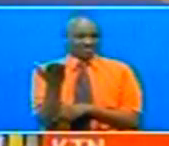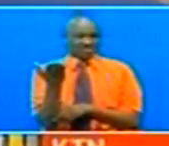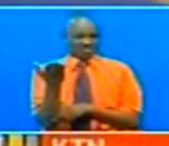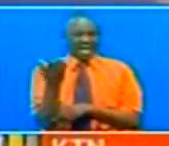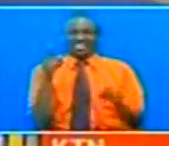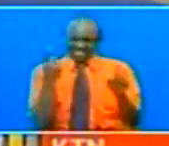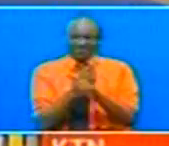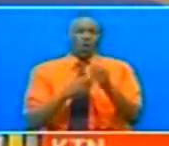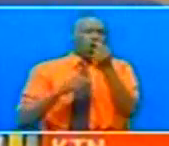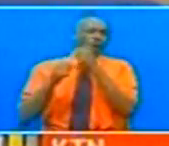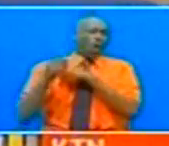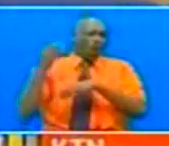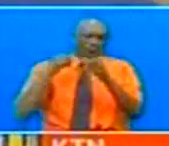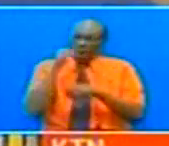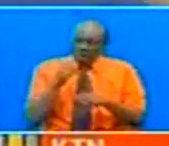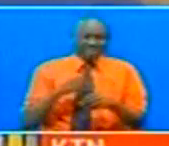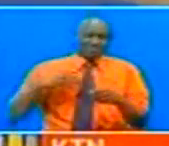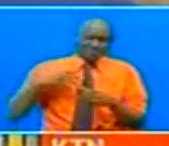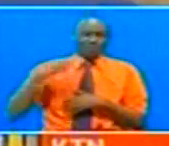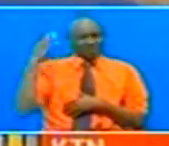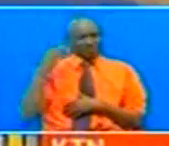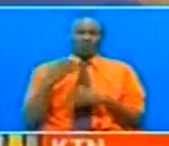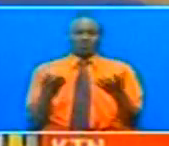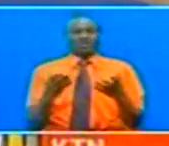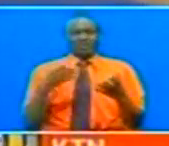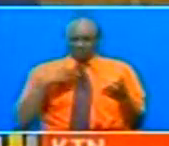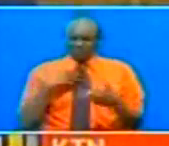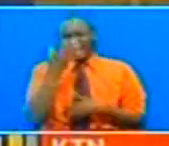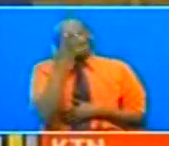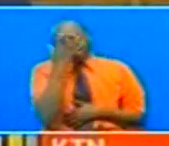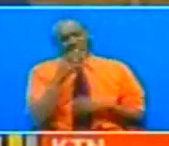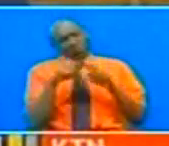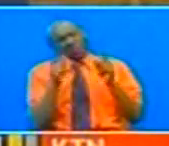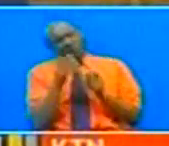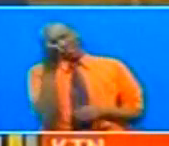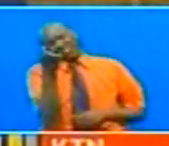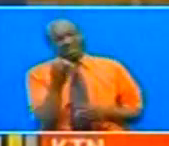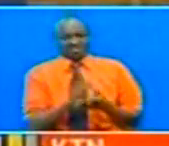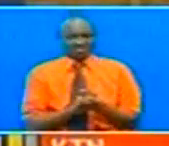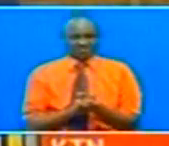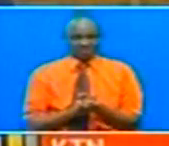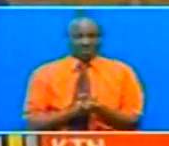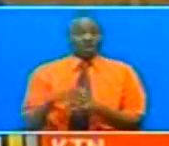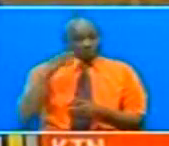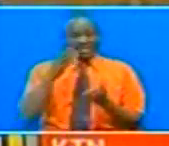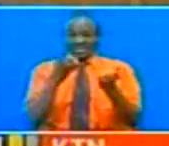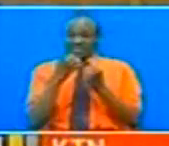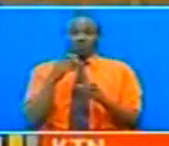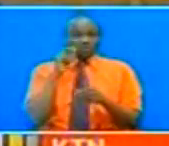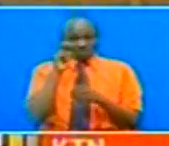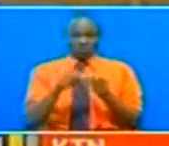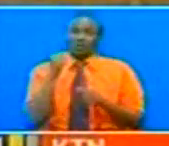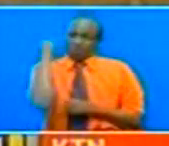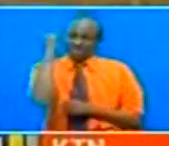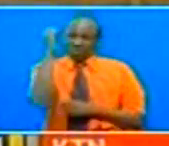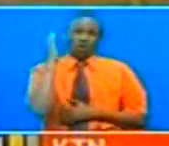zigathropers of the centuries of yore would probably be ashamed of. For this to happen, we need to see political will